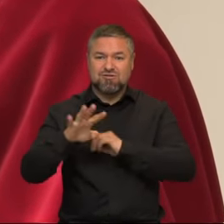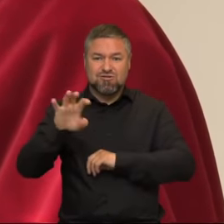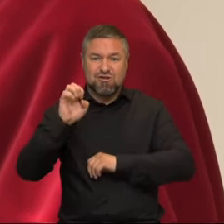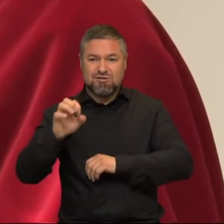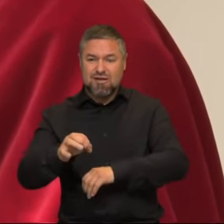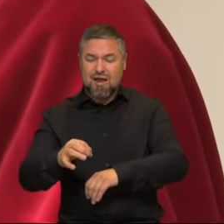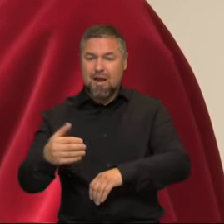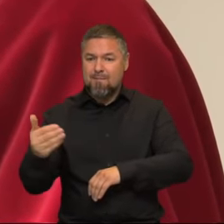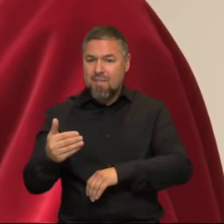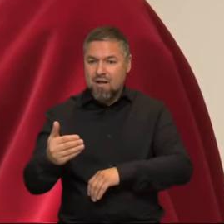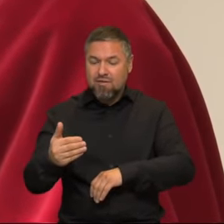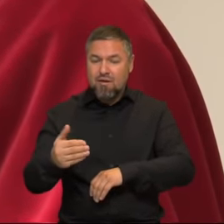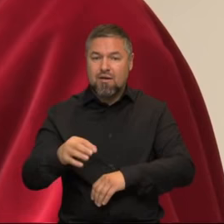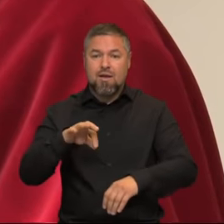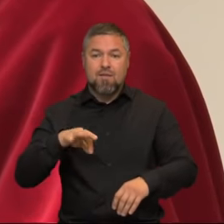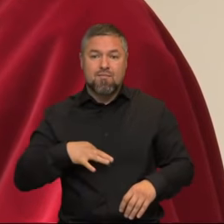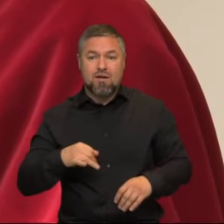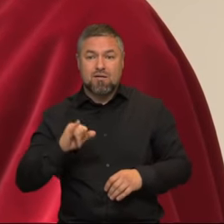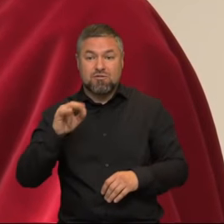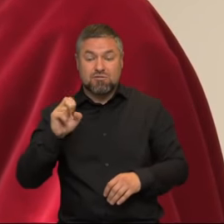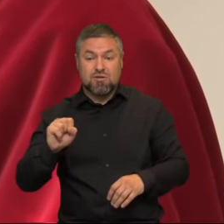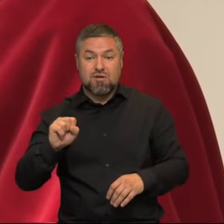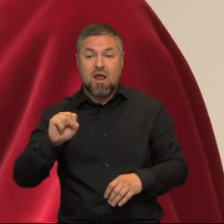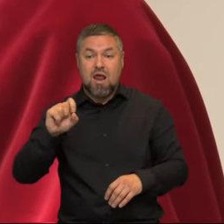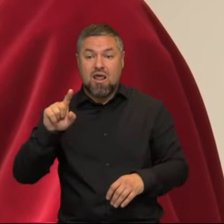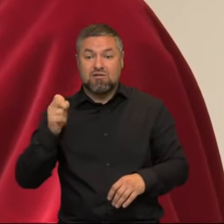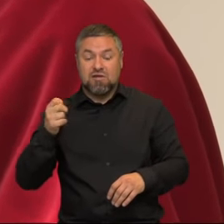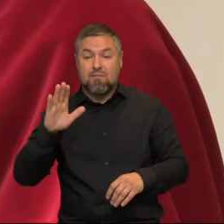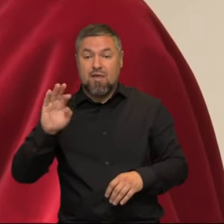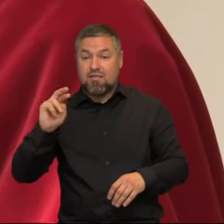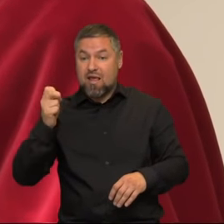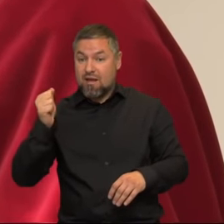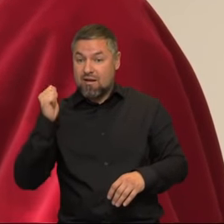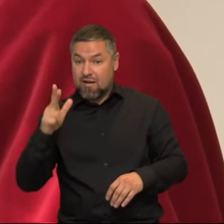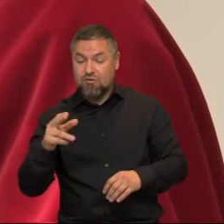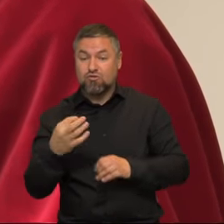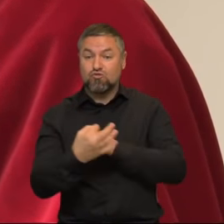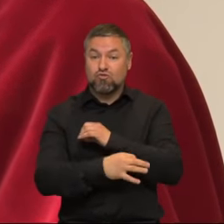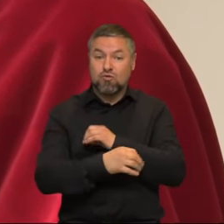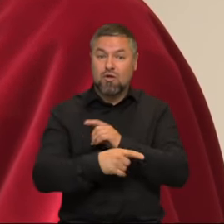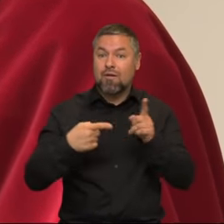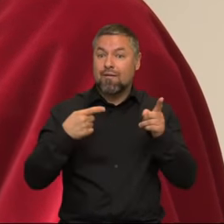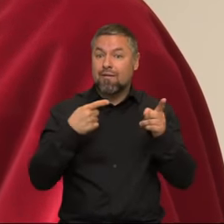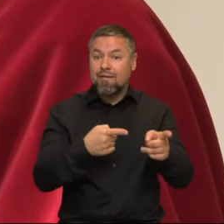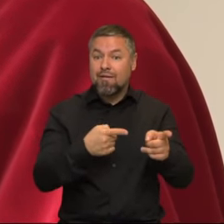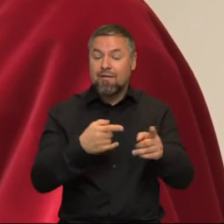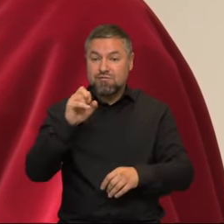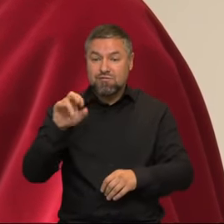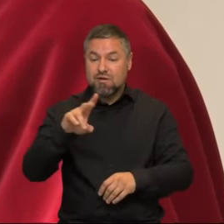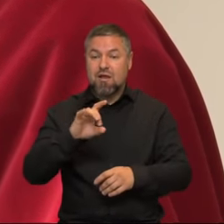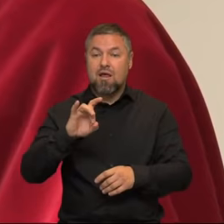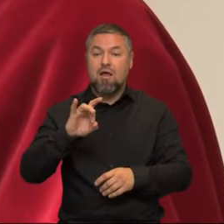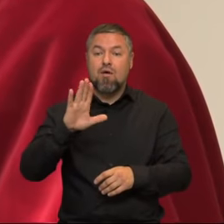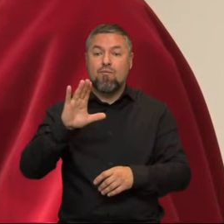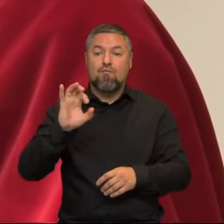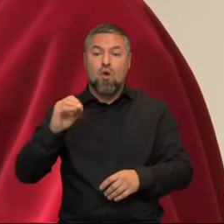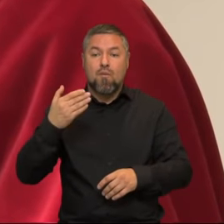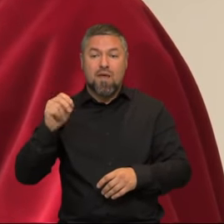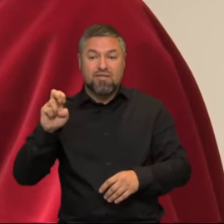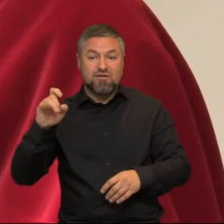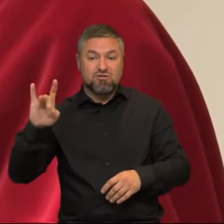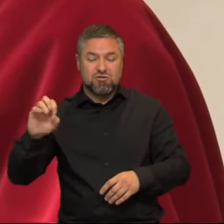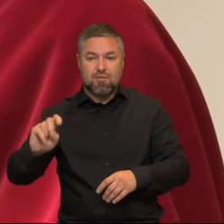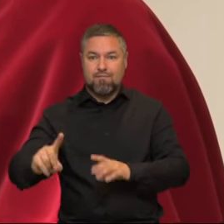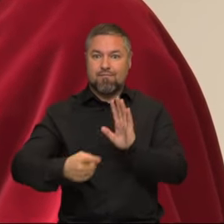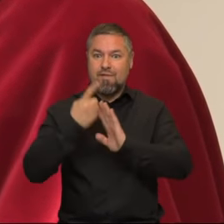metrów oraz pani inżynier Aleksandra Bednarek, studentka kierunku inżynieria biomedyczna i